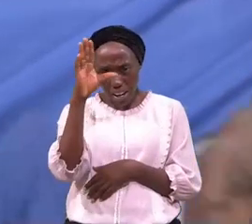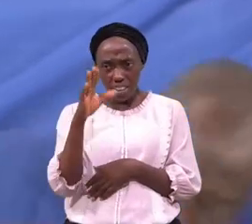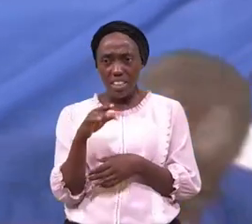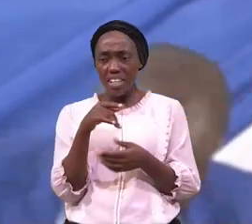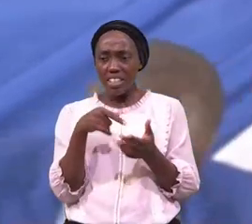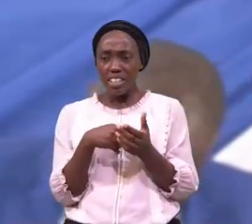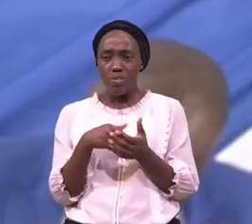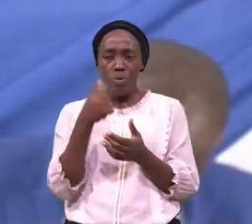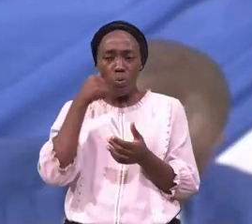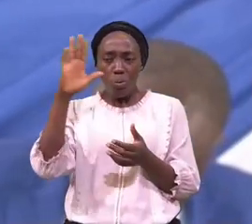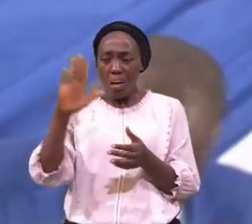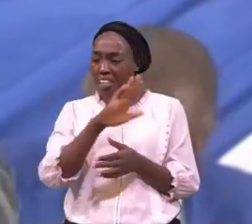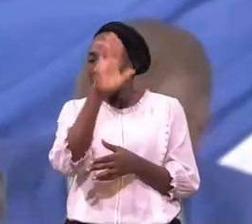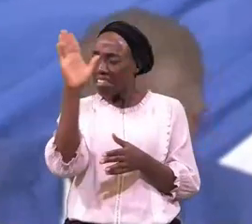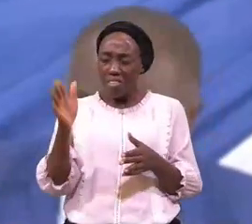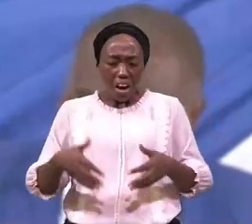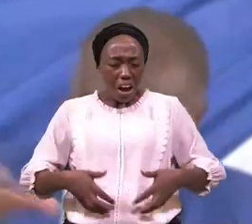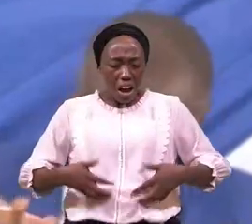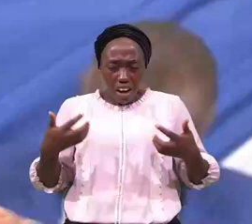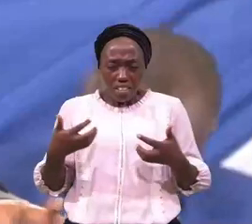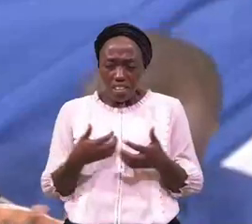Cet homme, cette femme qui ne se fâche jamais là.